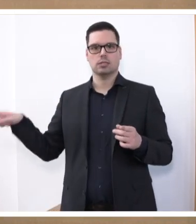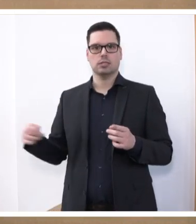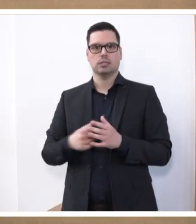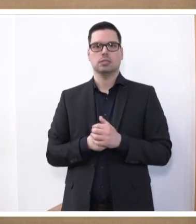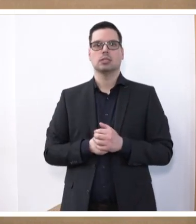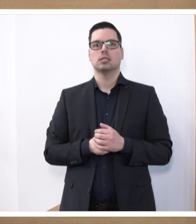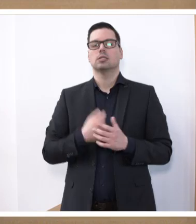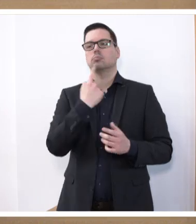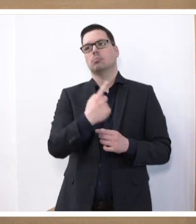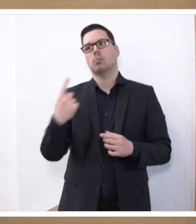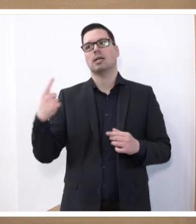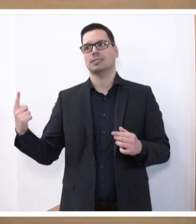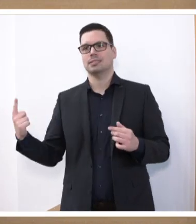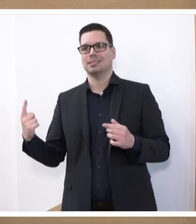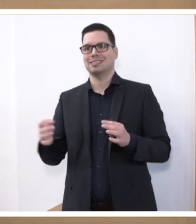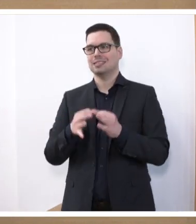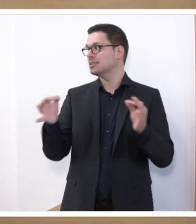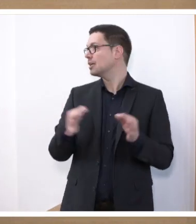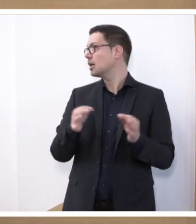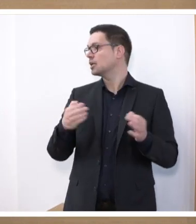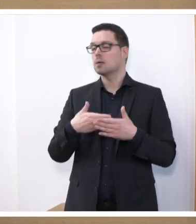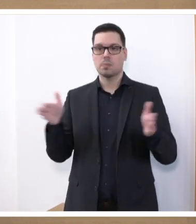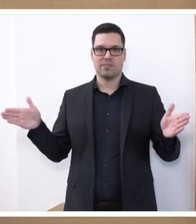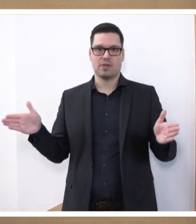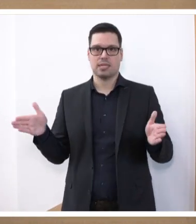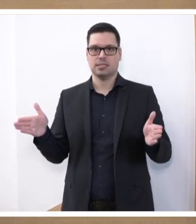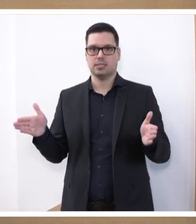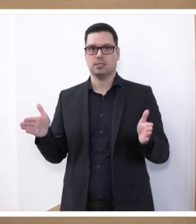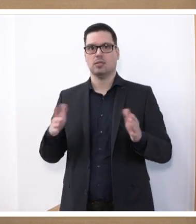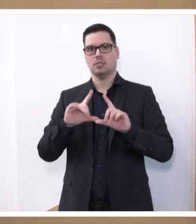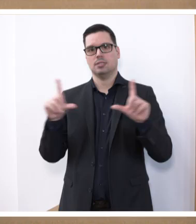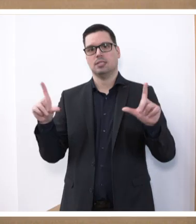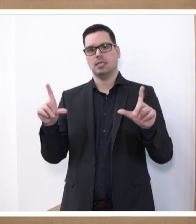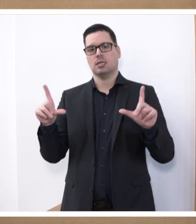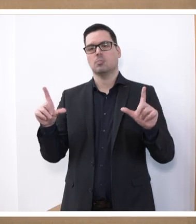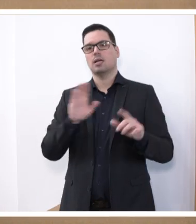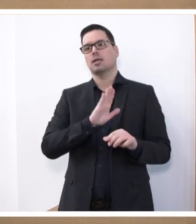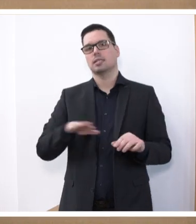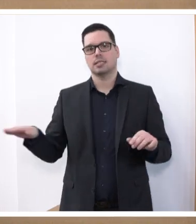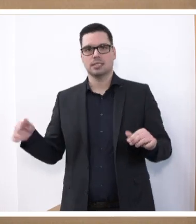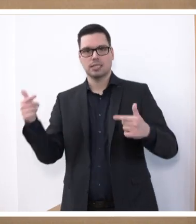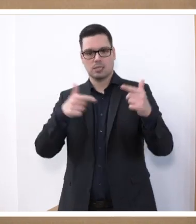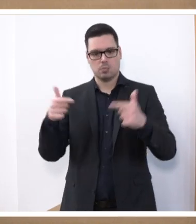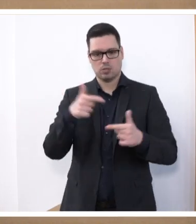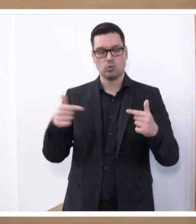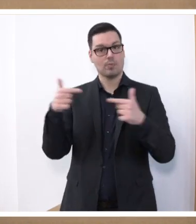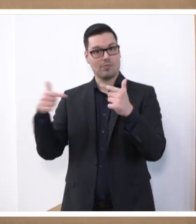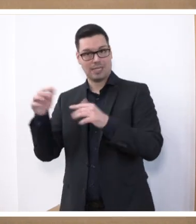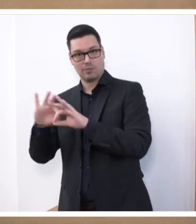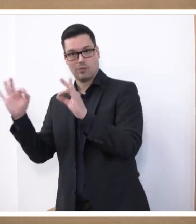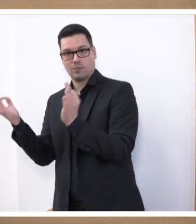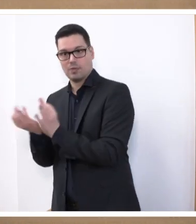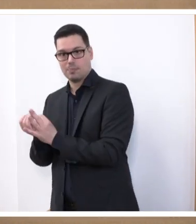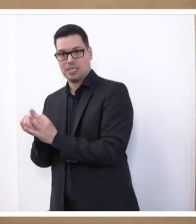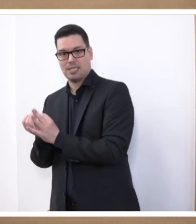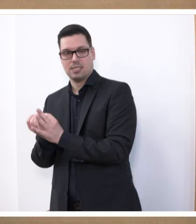einzelnen plenarsitzungstagen befreit werden können aber auch das Thema Kinderbetreuung und Pflege von Angehörigen all das wollen